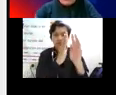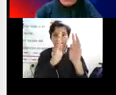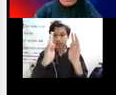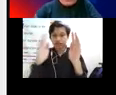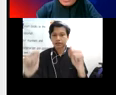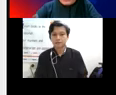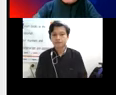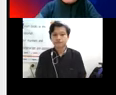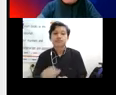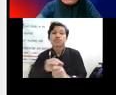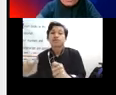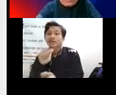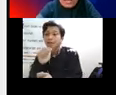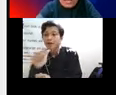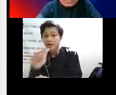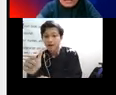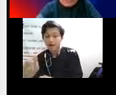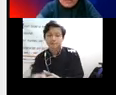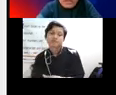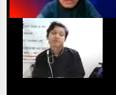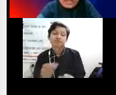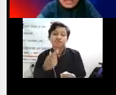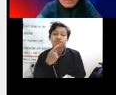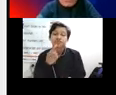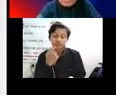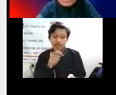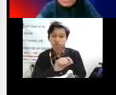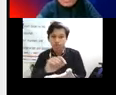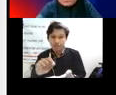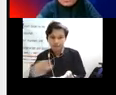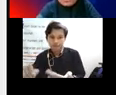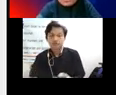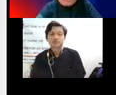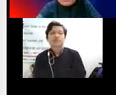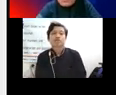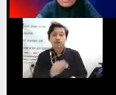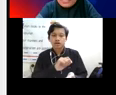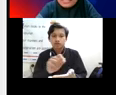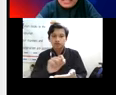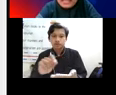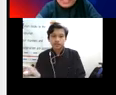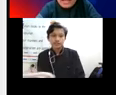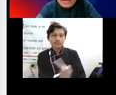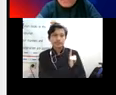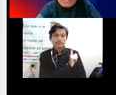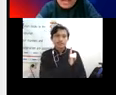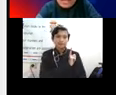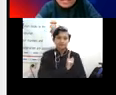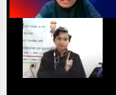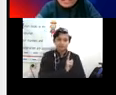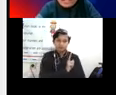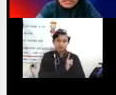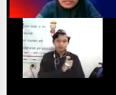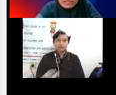untuk penulisnya ini kita Tuliskan juga untuk yang entry manual ini kita masukkan data-datanya secara manual